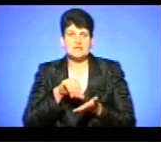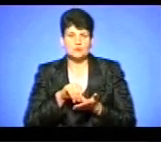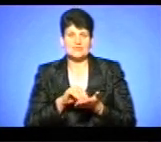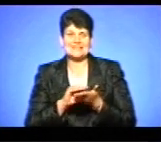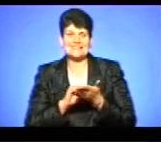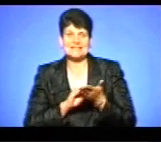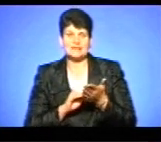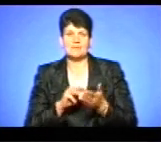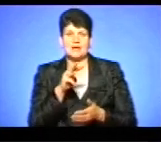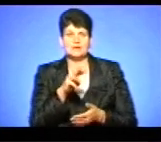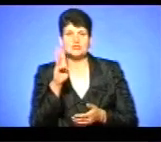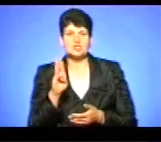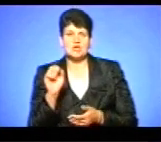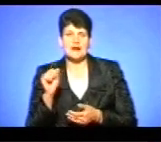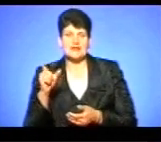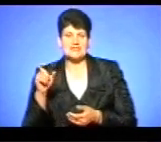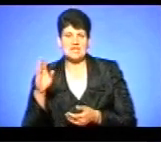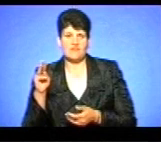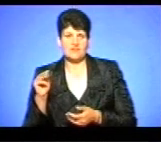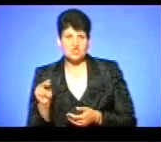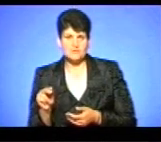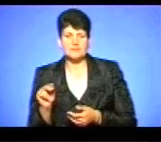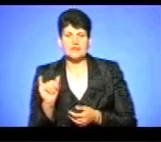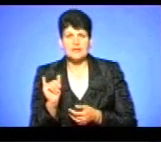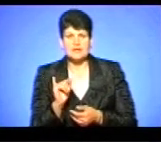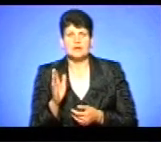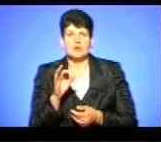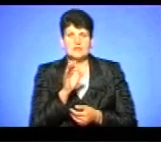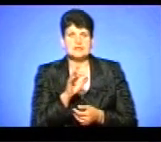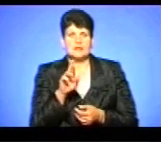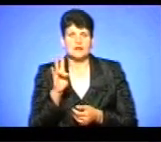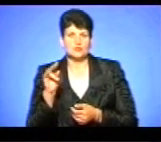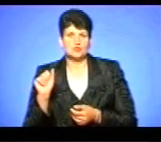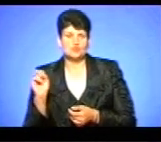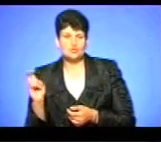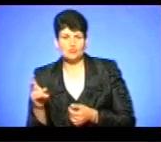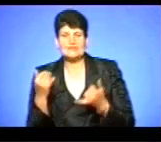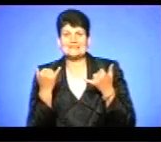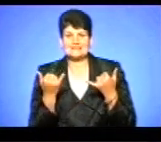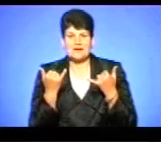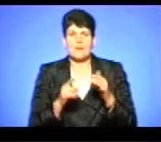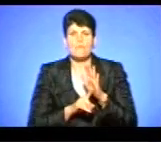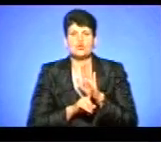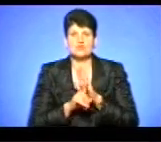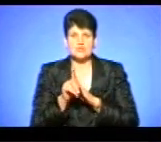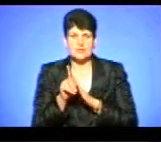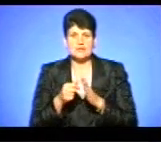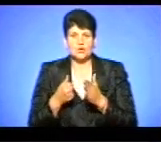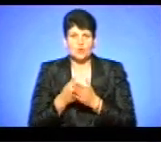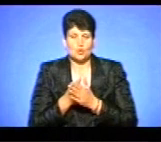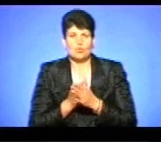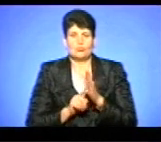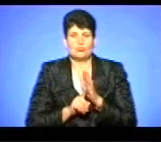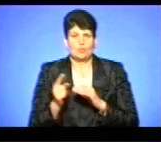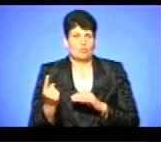сценарист Михайло Шаєвич та голова спілки кінематографістів України Олесь Янчук. Зараз починається допрем'єрний показ